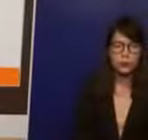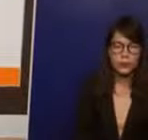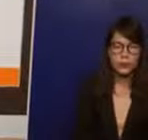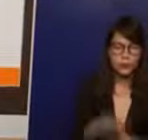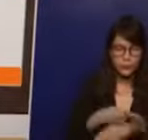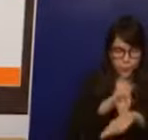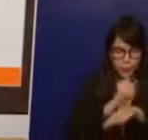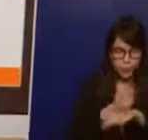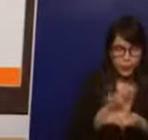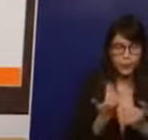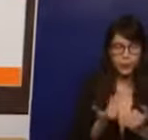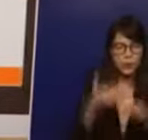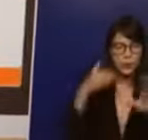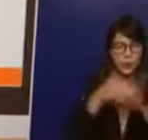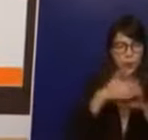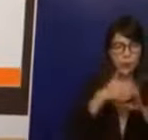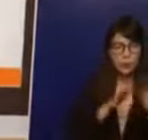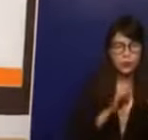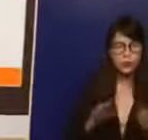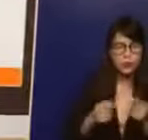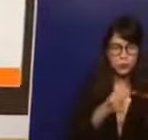ท่านประธานคะขอสไลด์ถัดไปค่ะ